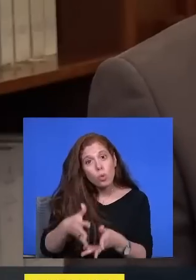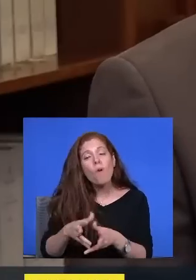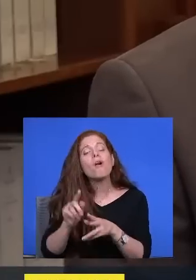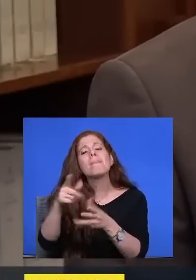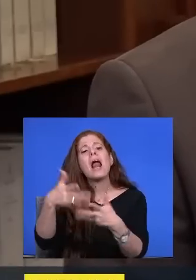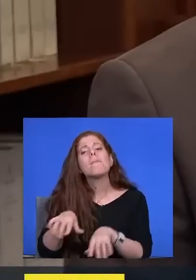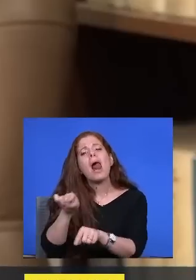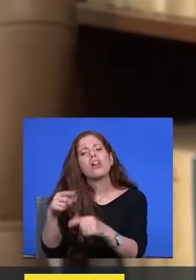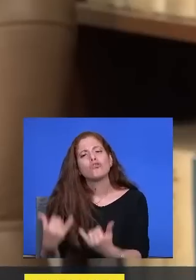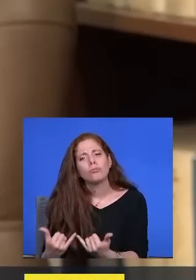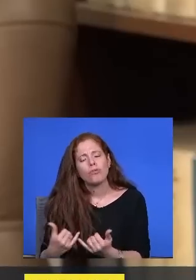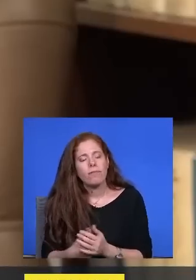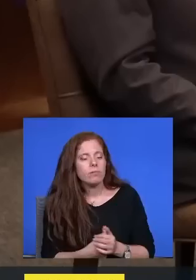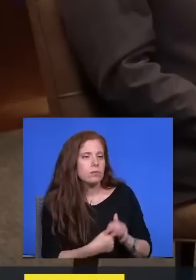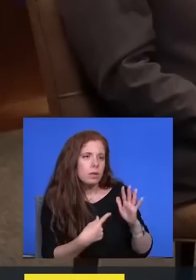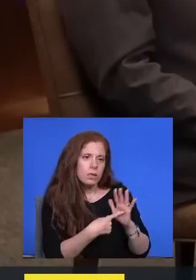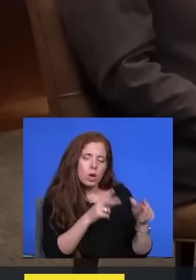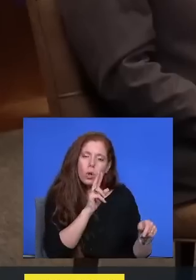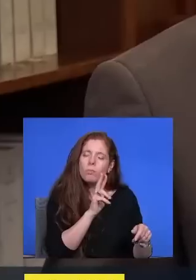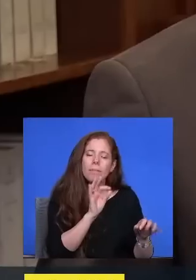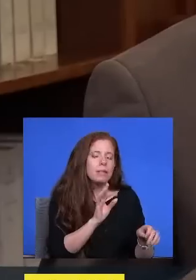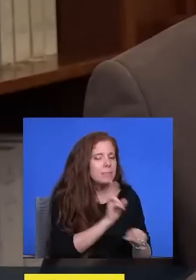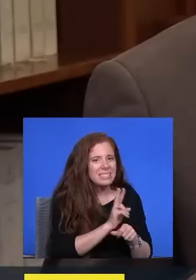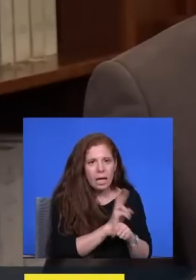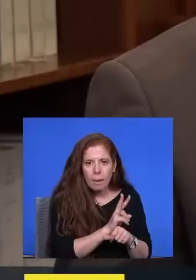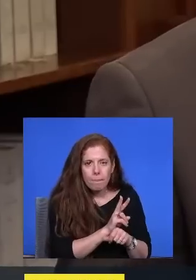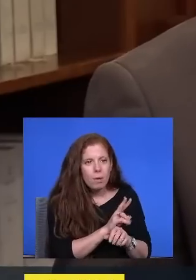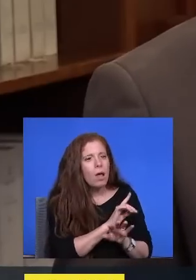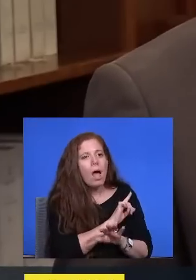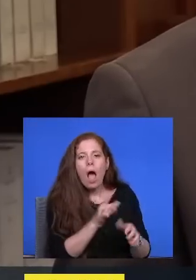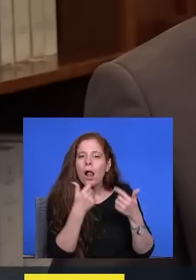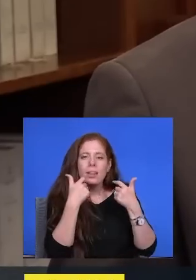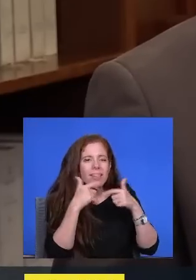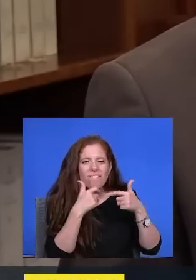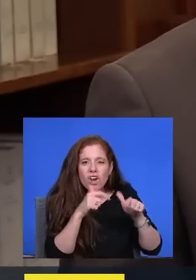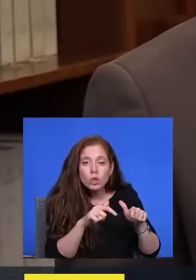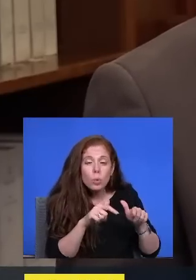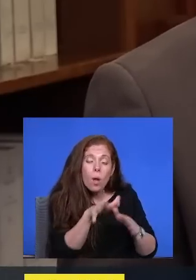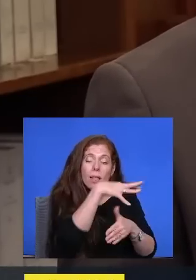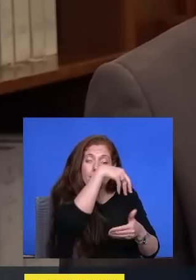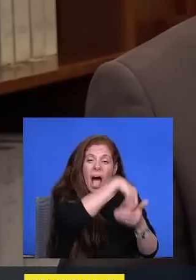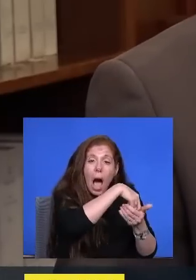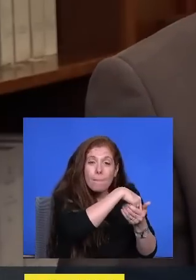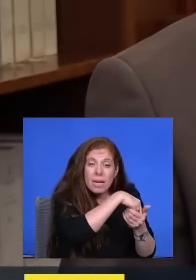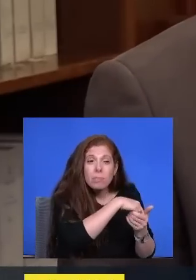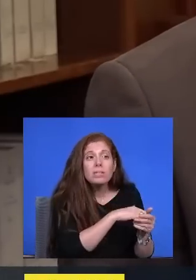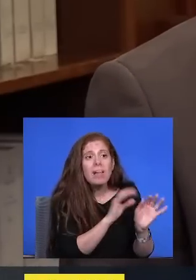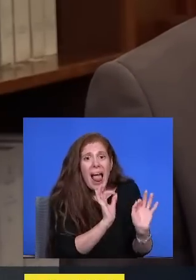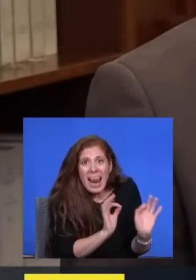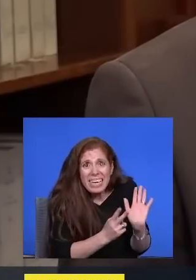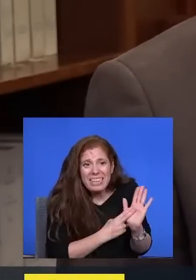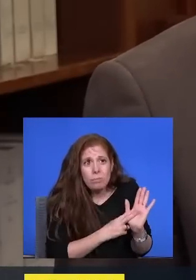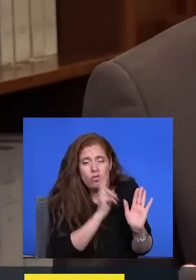באמת מזהירים בכל הגזרות. אל תפרשו את המערכה הפנימית הלגיטימית שיש על הנפש